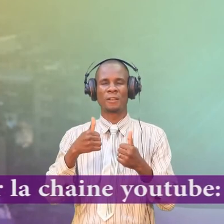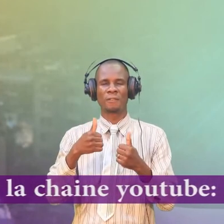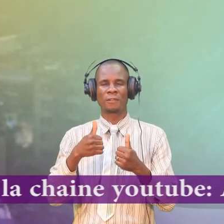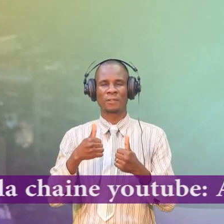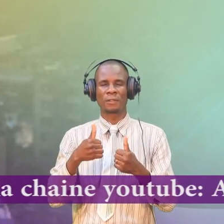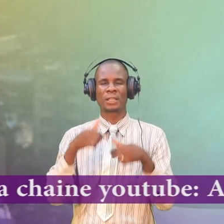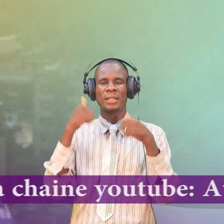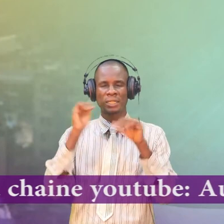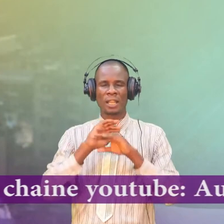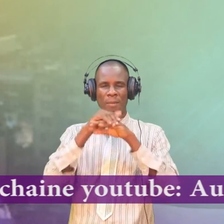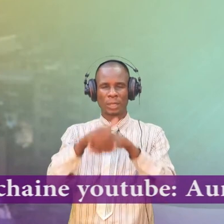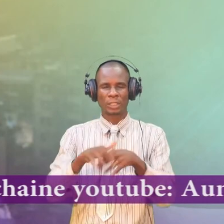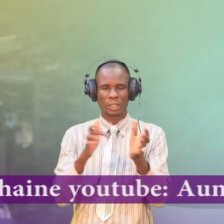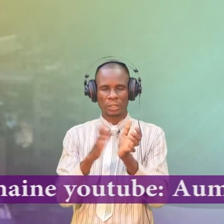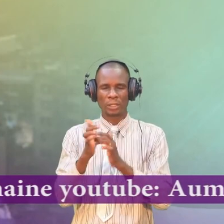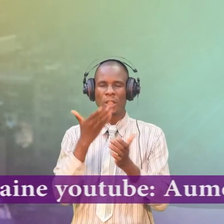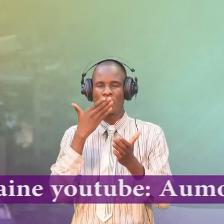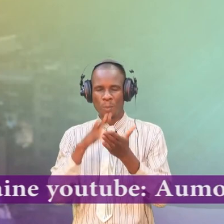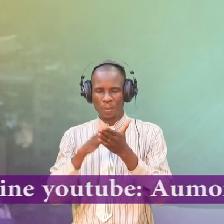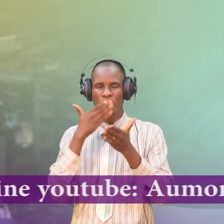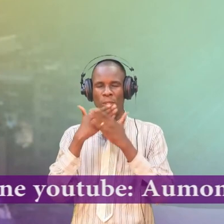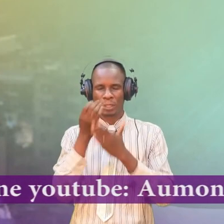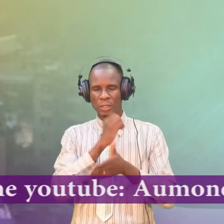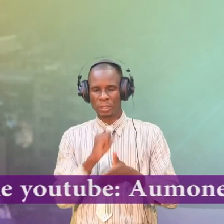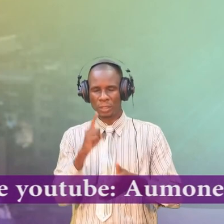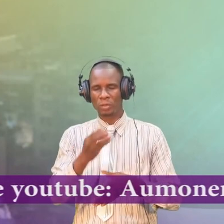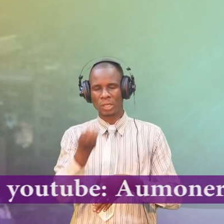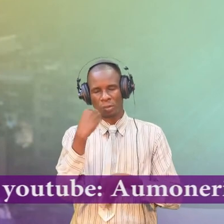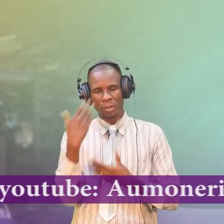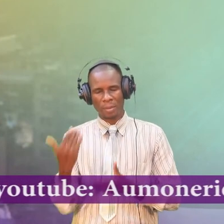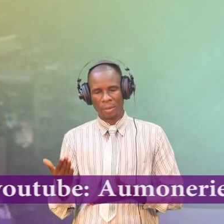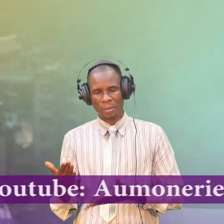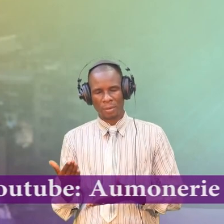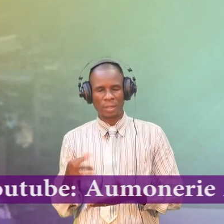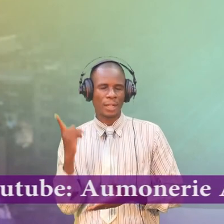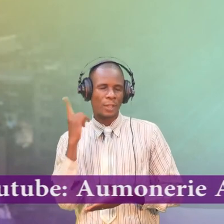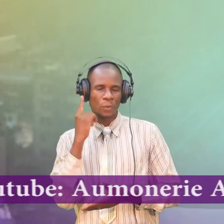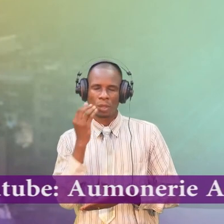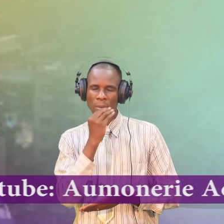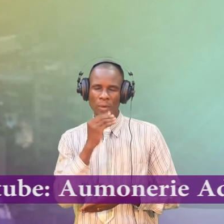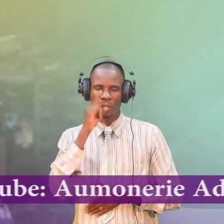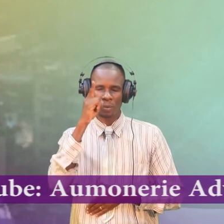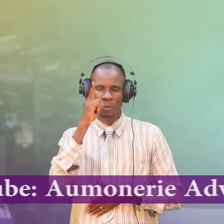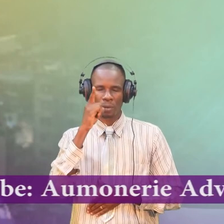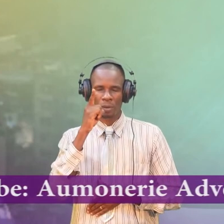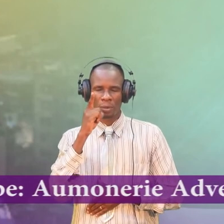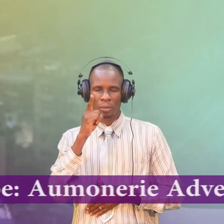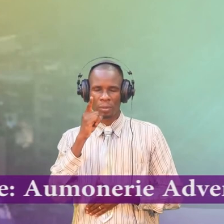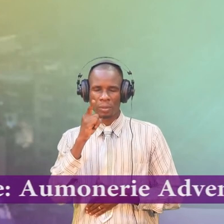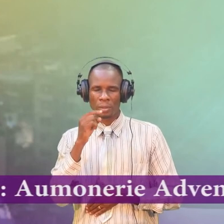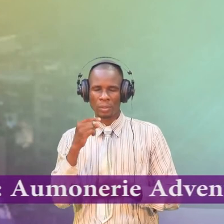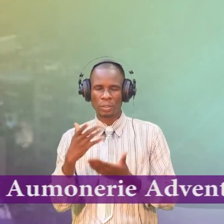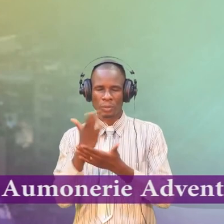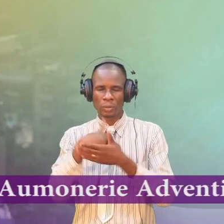prions. Na tunakuomba utusaidie. Tuikubali. Car nous savons que c'est sababu tunajua kwamba ni katika wewe